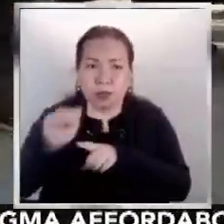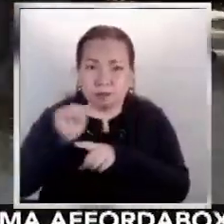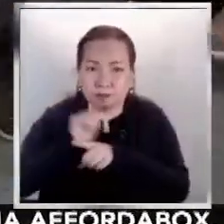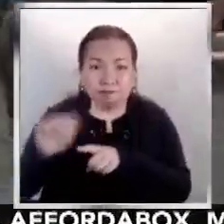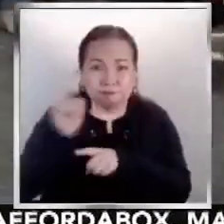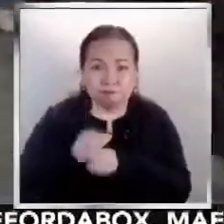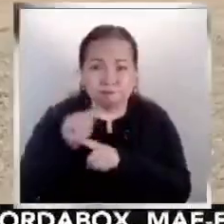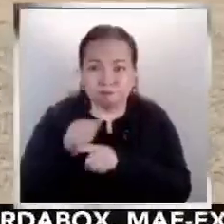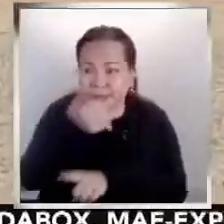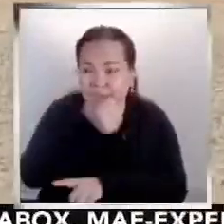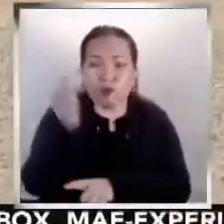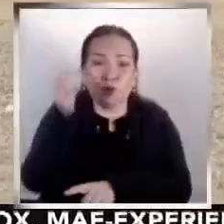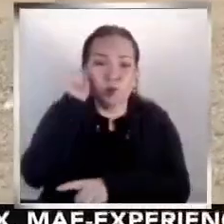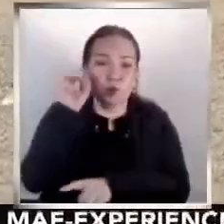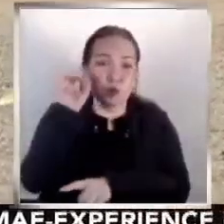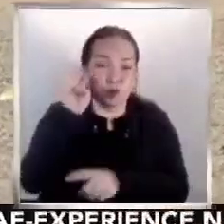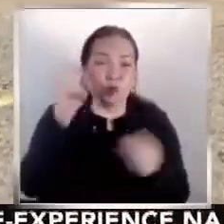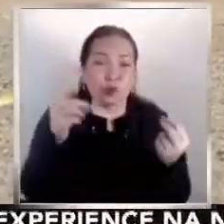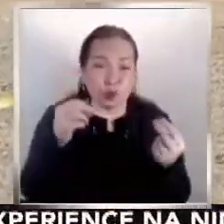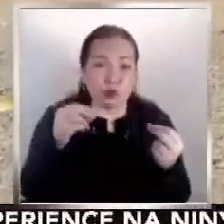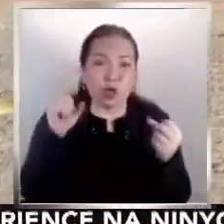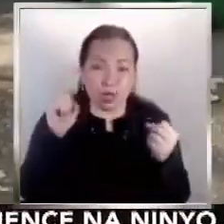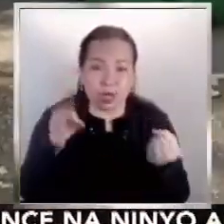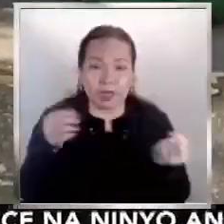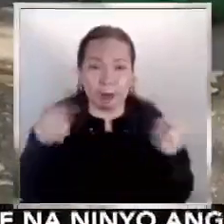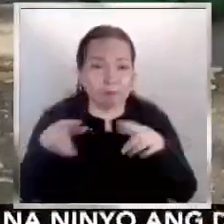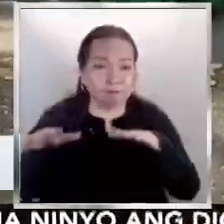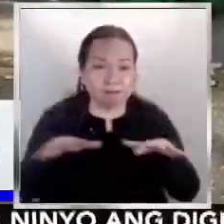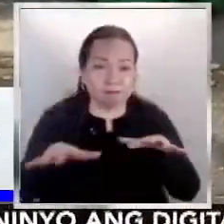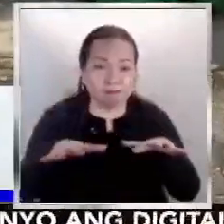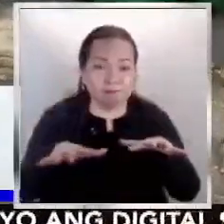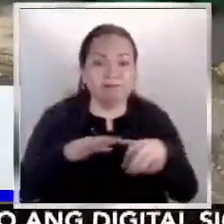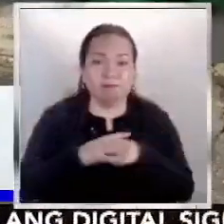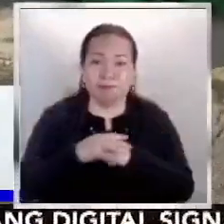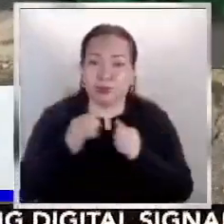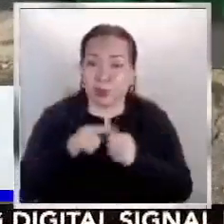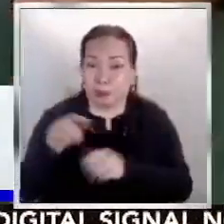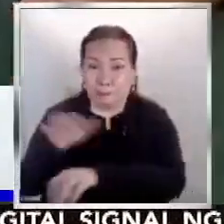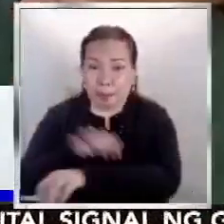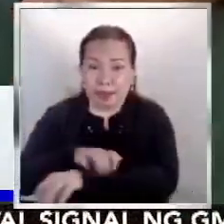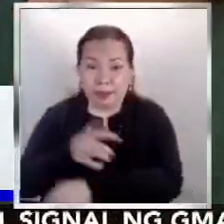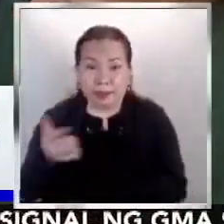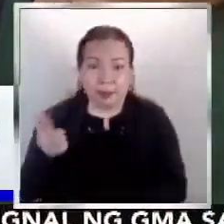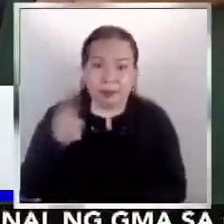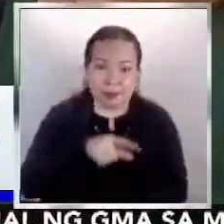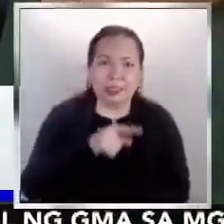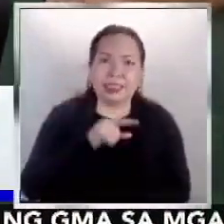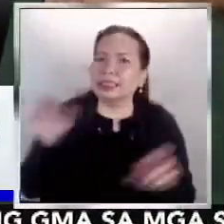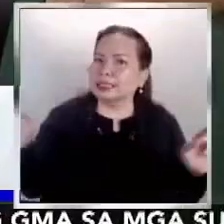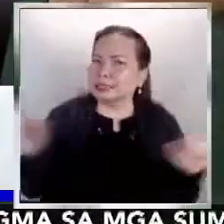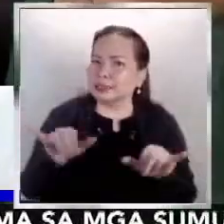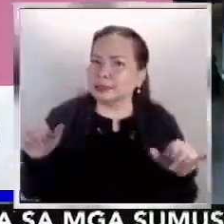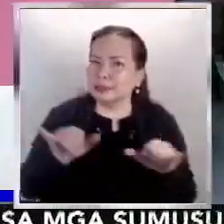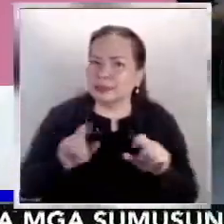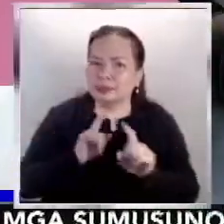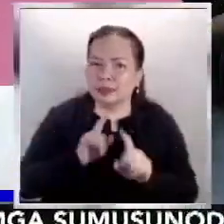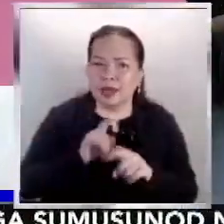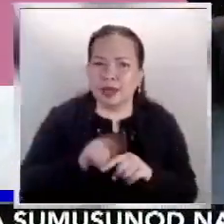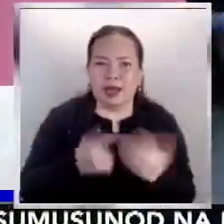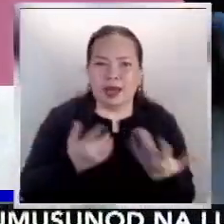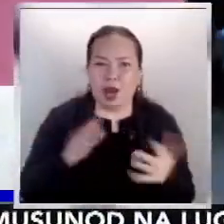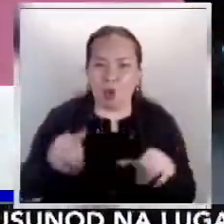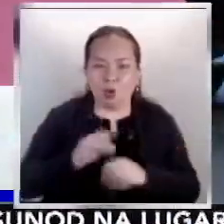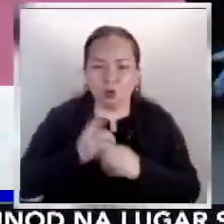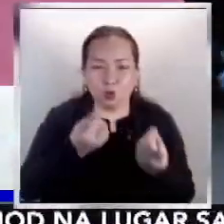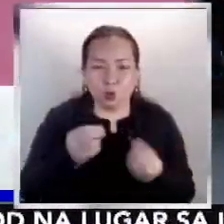ang gagawin sakaling magkaroon ng pagyanig. Sa Makati, nagkaroon din ng paghahanda sa pagresponde ng first aid at